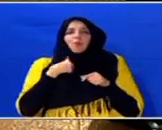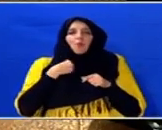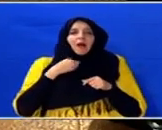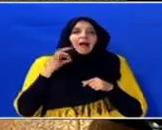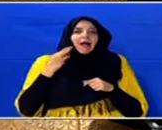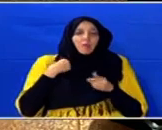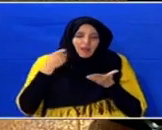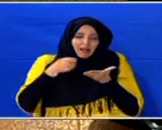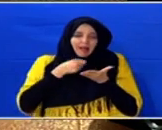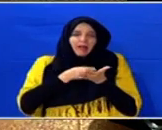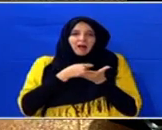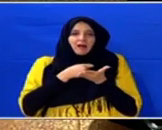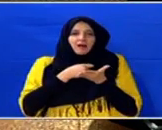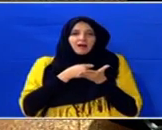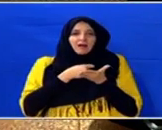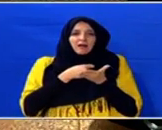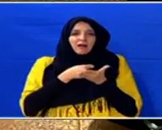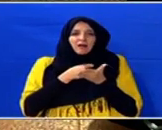يدير الفال شيخ.